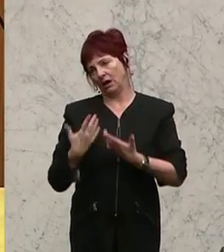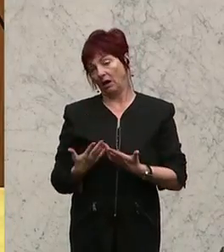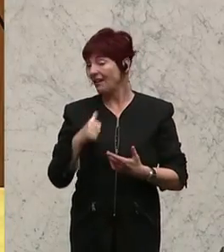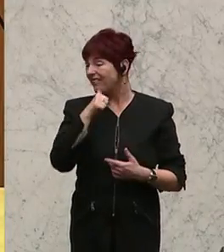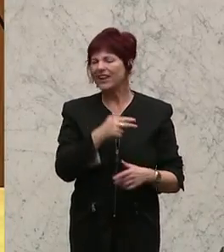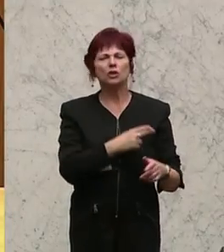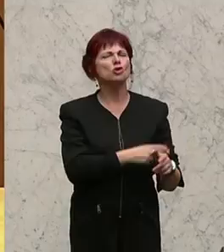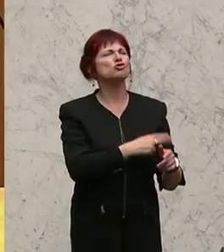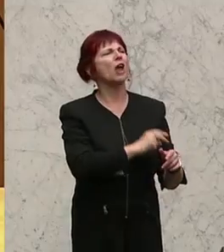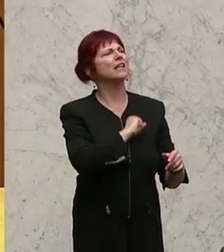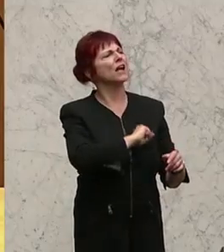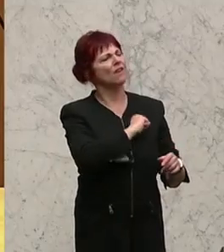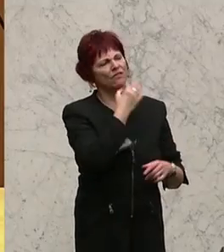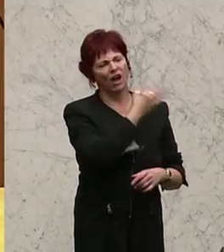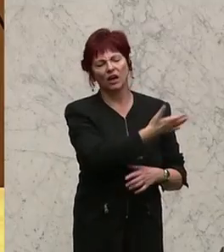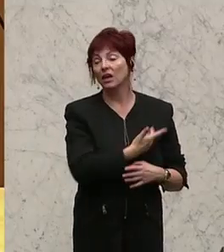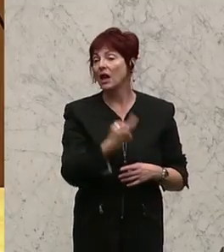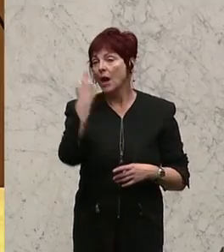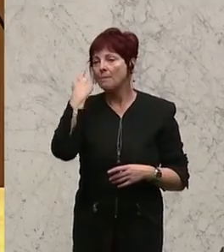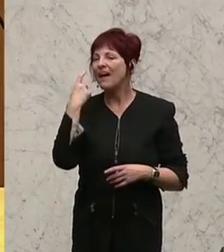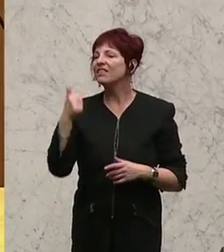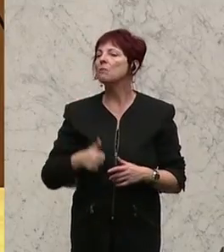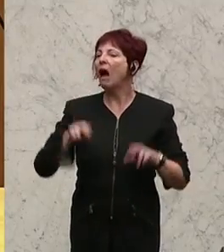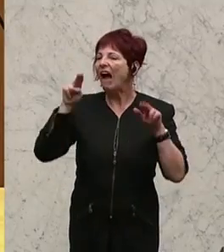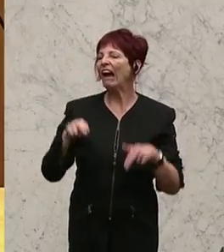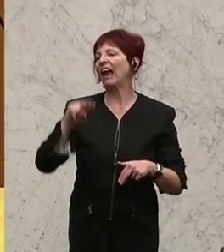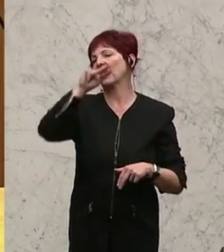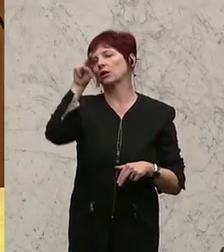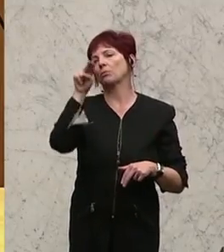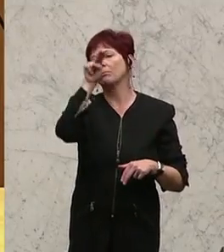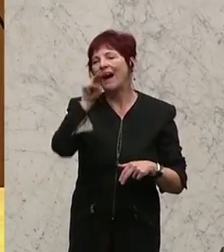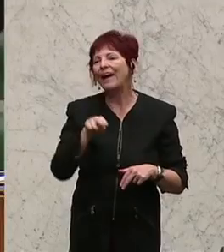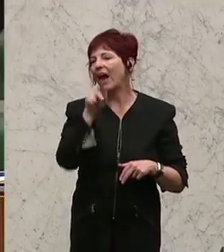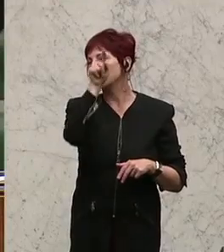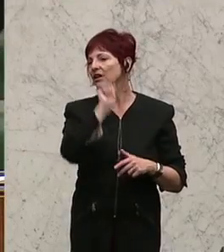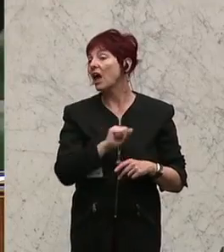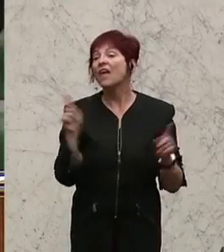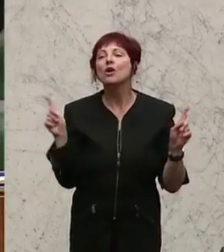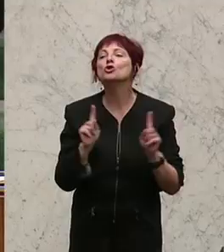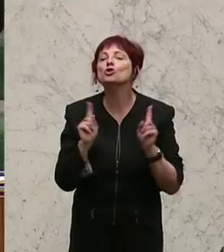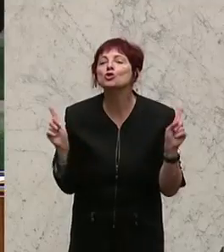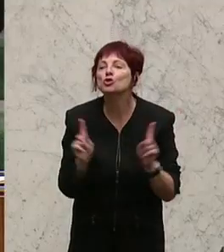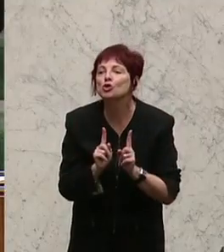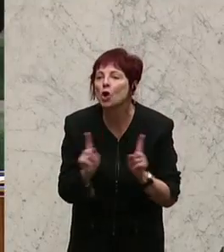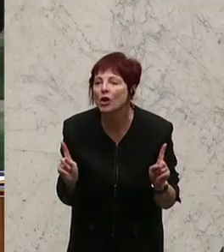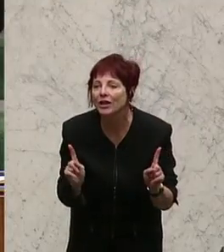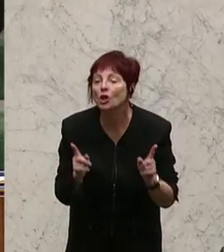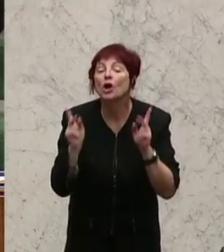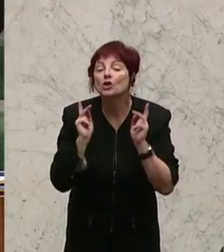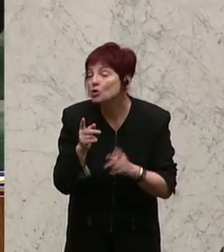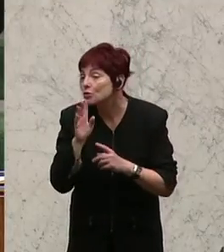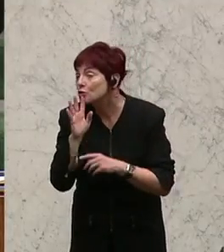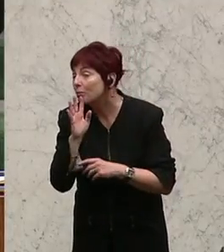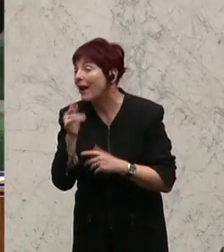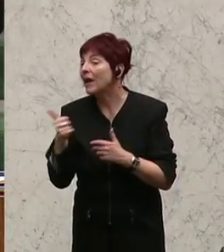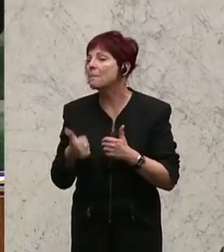Problem. Ihr nehmt immer das Recht des Paragraphen in Anspruch. Redet mit den Praktikern, redet mit einem